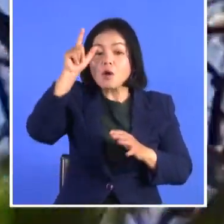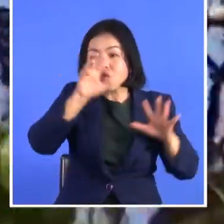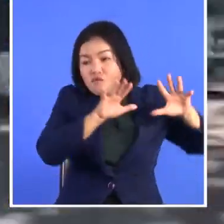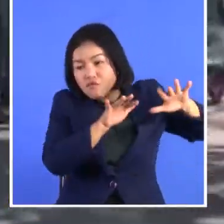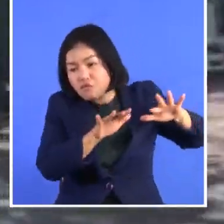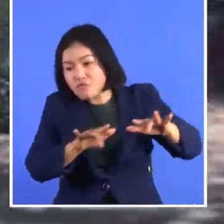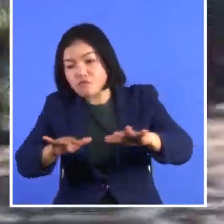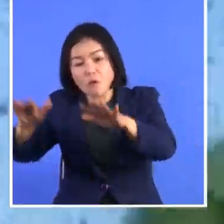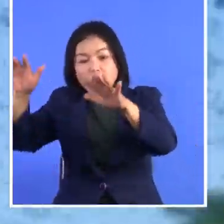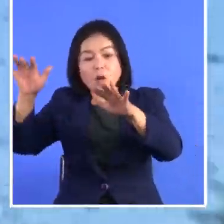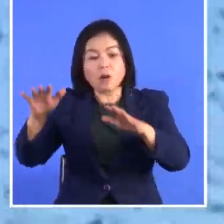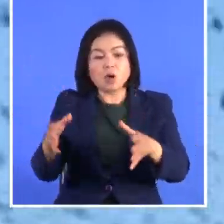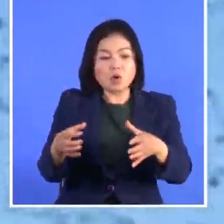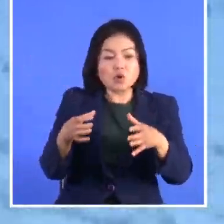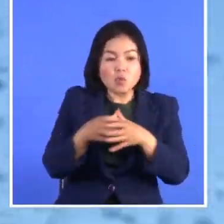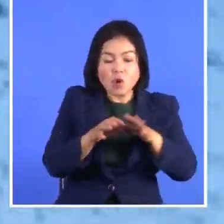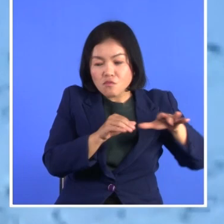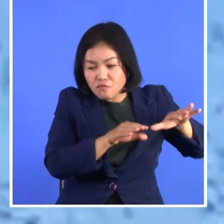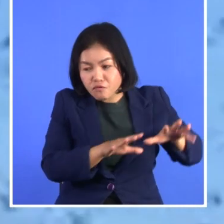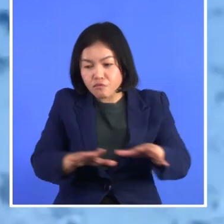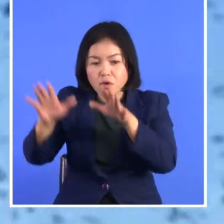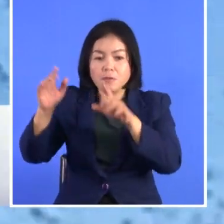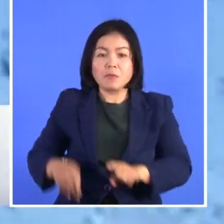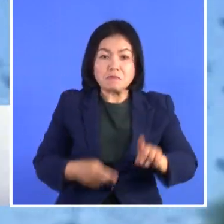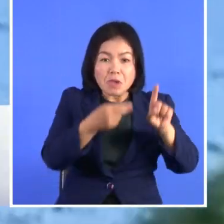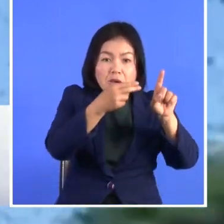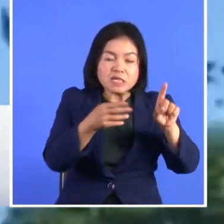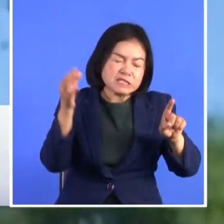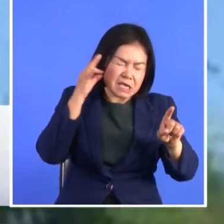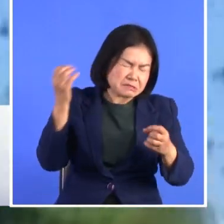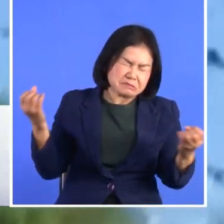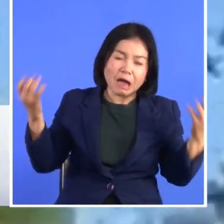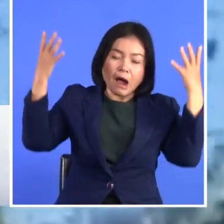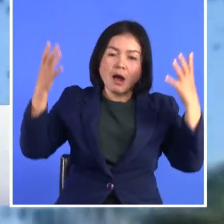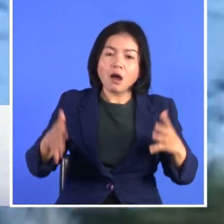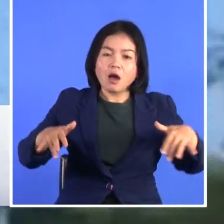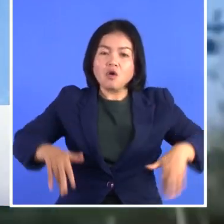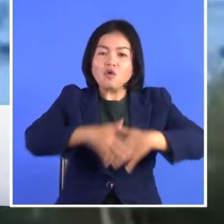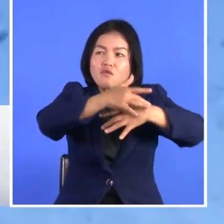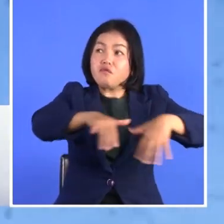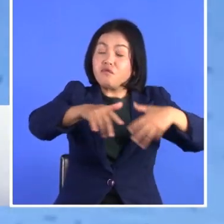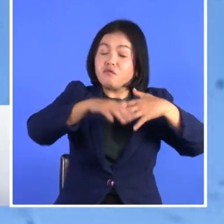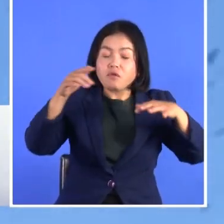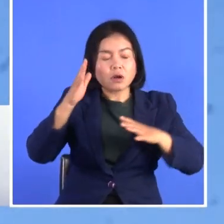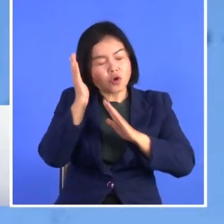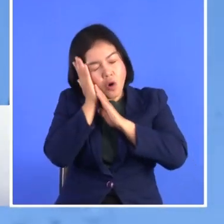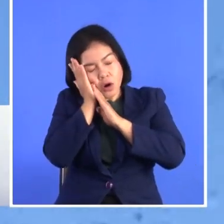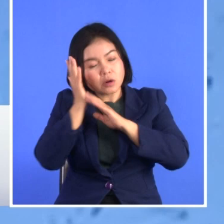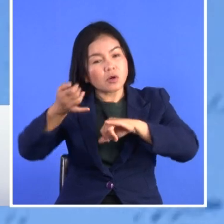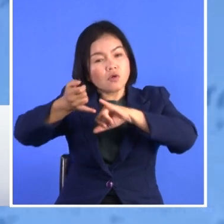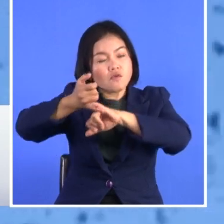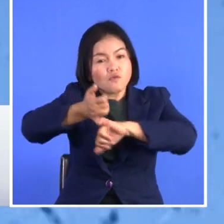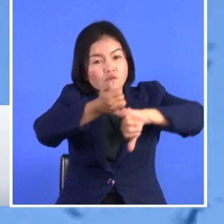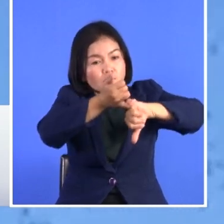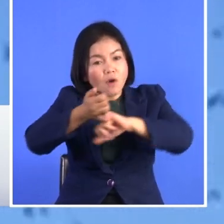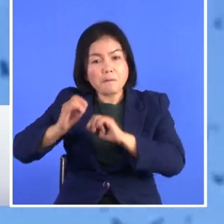กออกมาทั้งฝูงอะฮะเป็นหมื่นนี่ กลางวันเหรอ กลางวันกลางวันแสกแสก เออแล้วทำไมเข